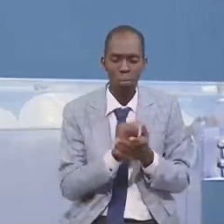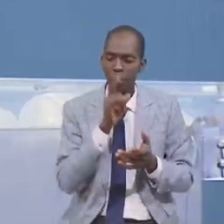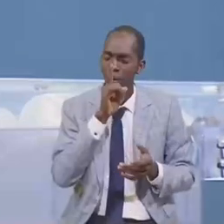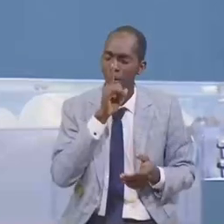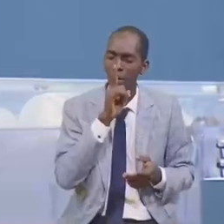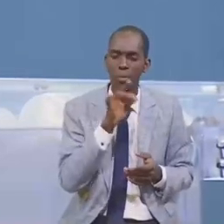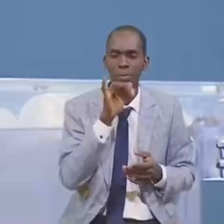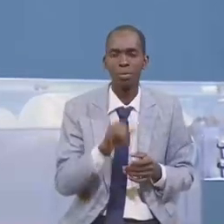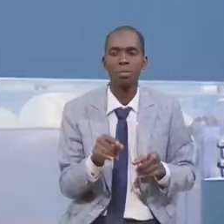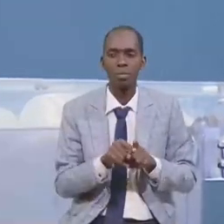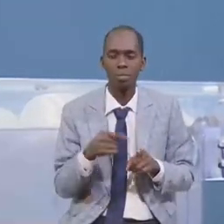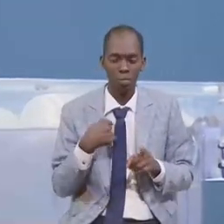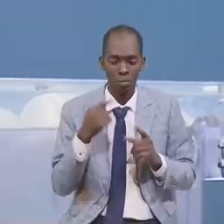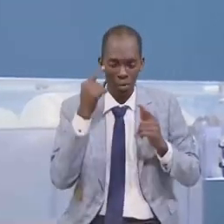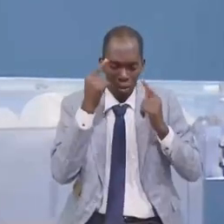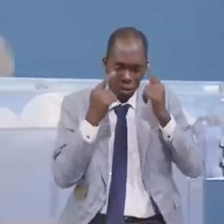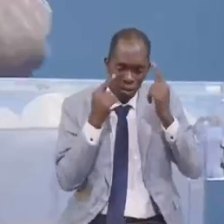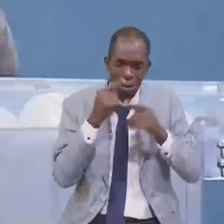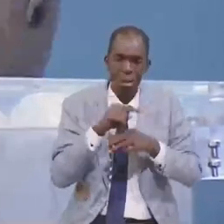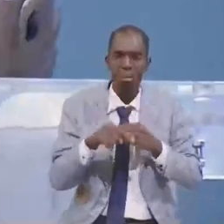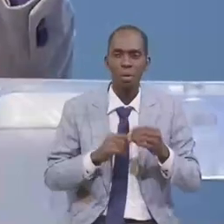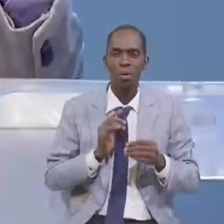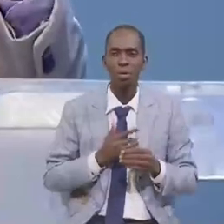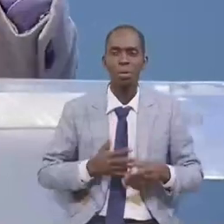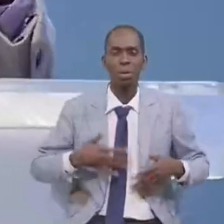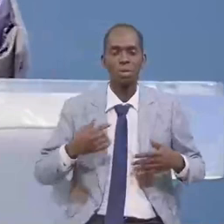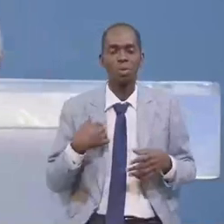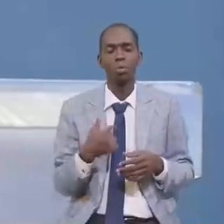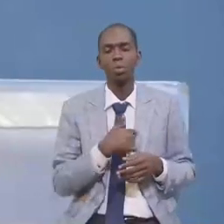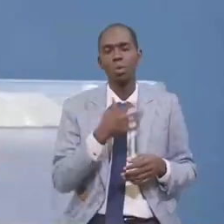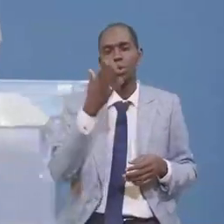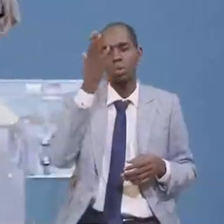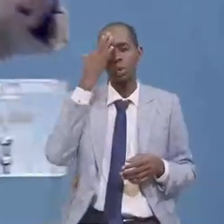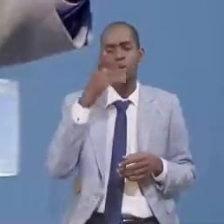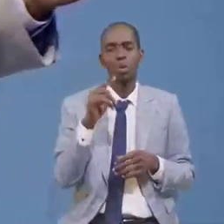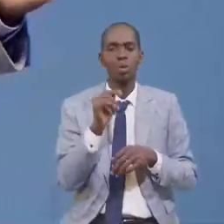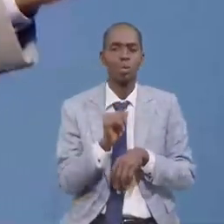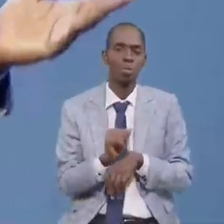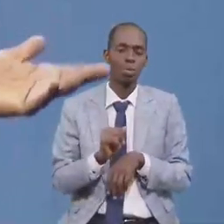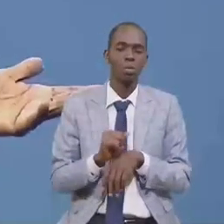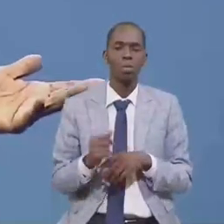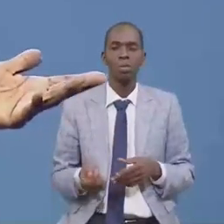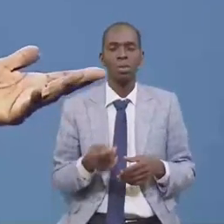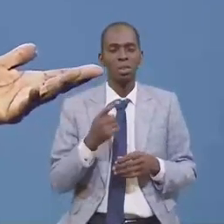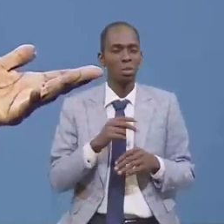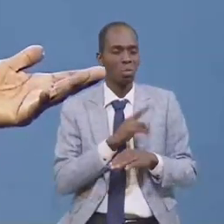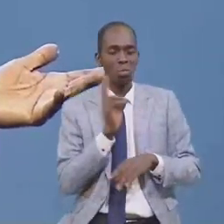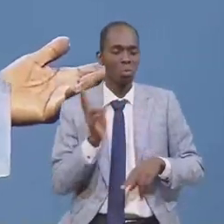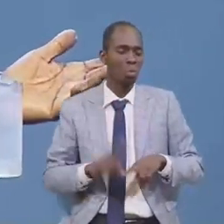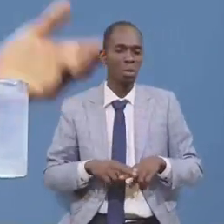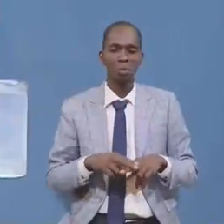Quand nous pensons à nos vies, nous connaissons les paroles, le vocabulaire normal.